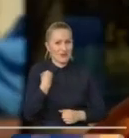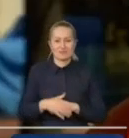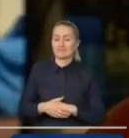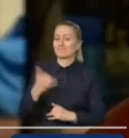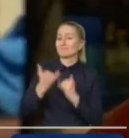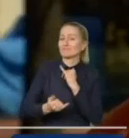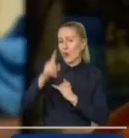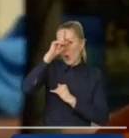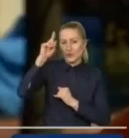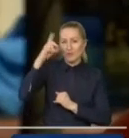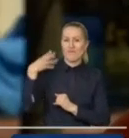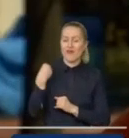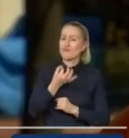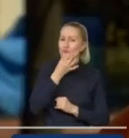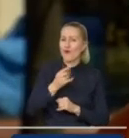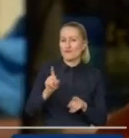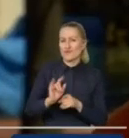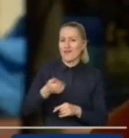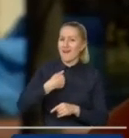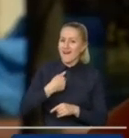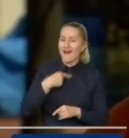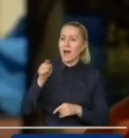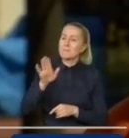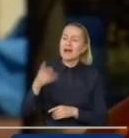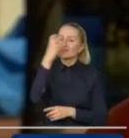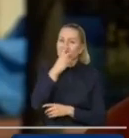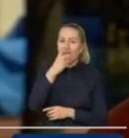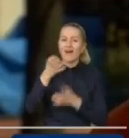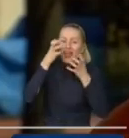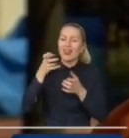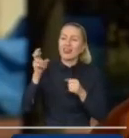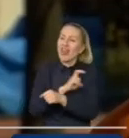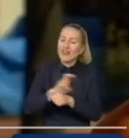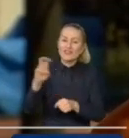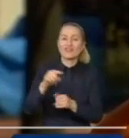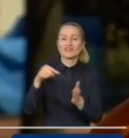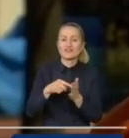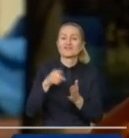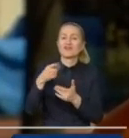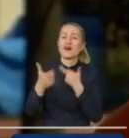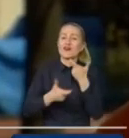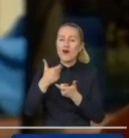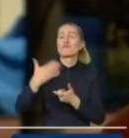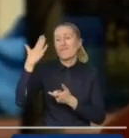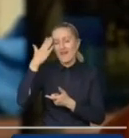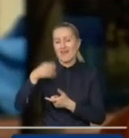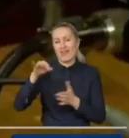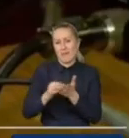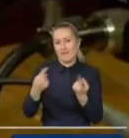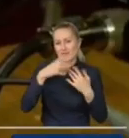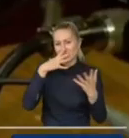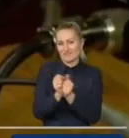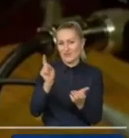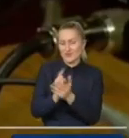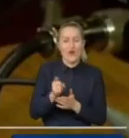osoba, taka jak ja, ma jakieś zainteresowania w dziedzinie techniki, krótkofalarstwem na pewno znajdzie coś dla siebie. Klub